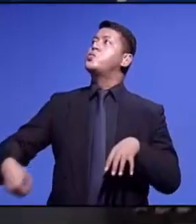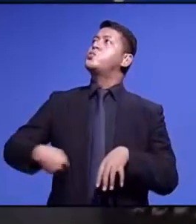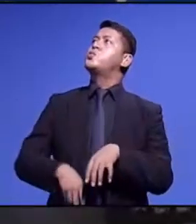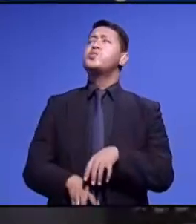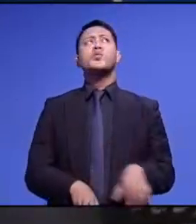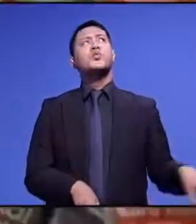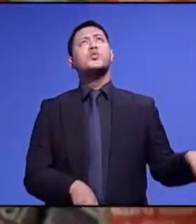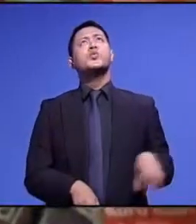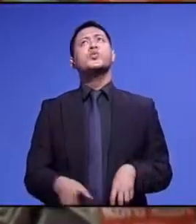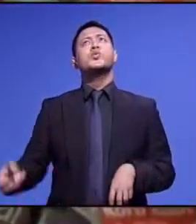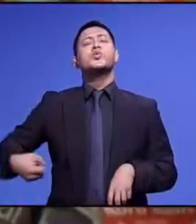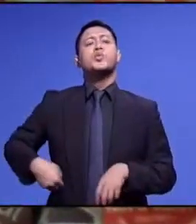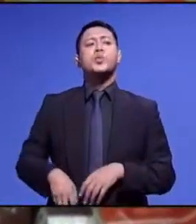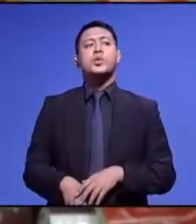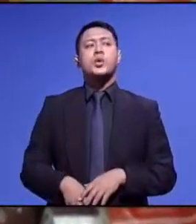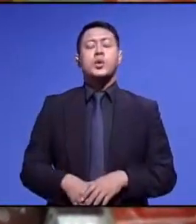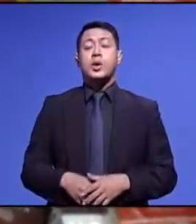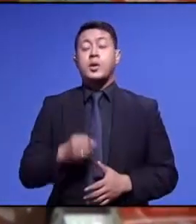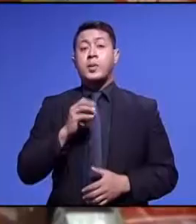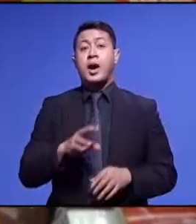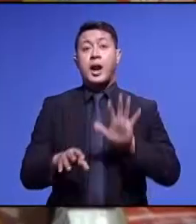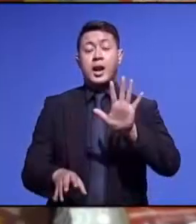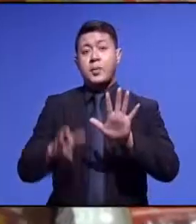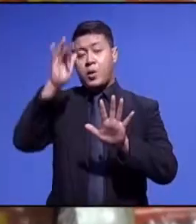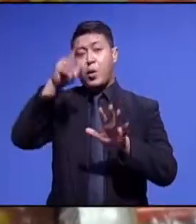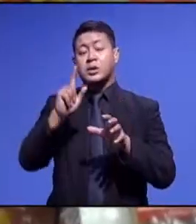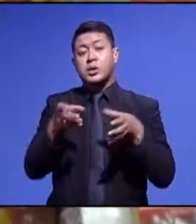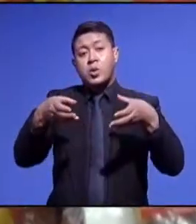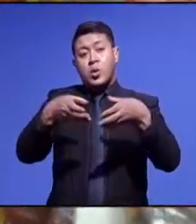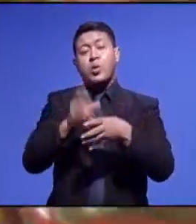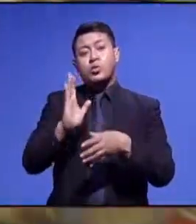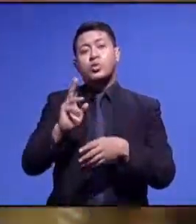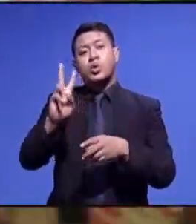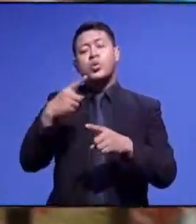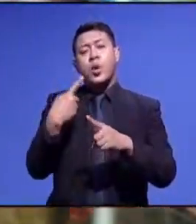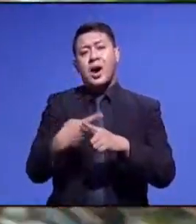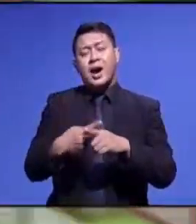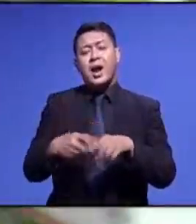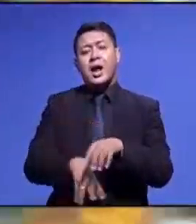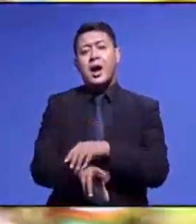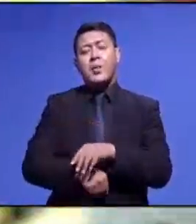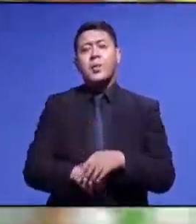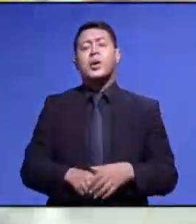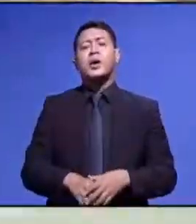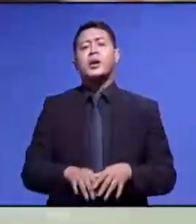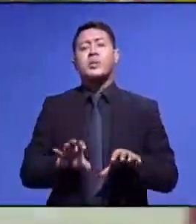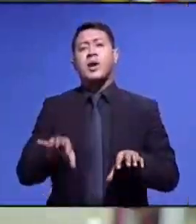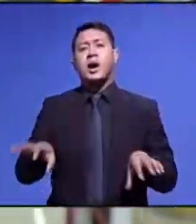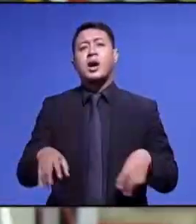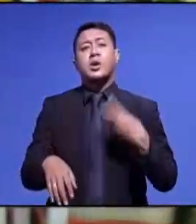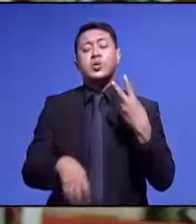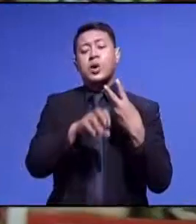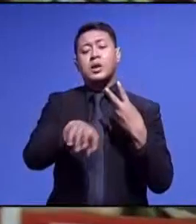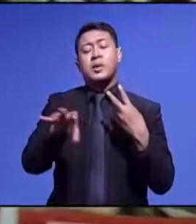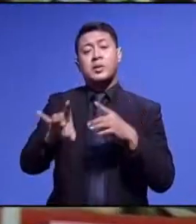toko. Karyawan toko mengaku ada lima orang satu komplotan sudah dua kali beraksi menggasak barang dagangan minimarket di dua